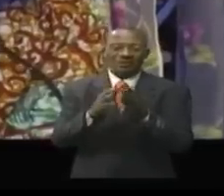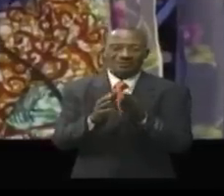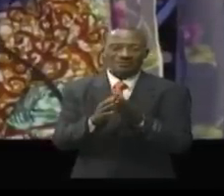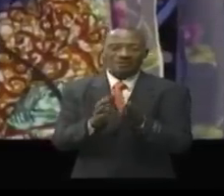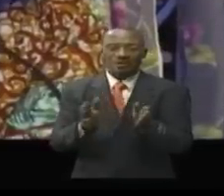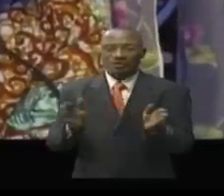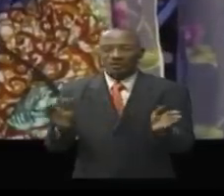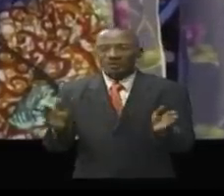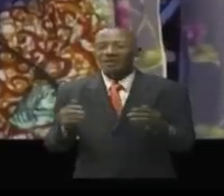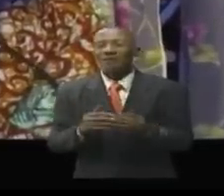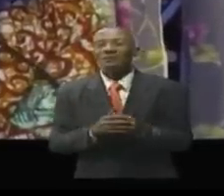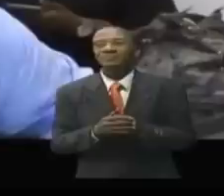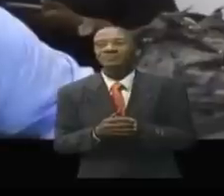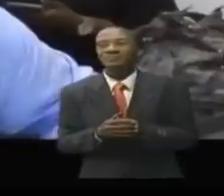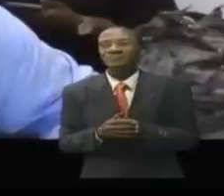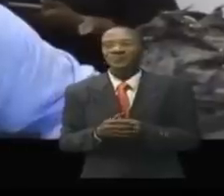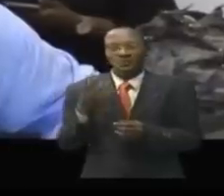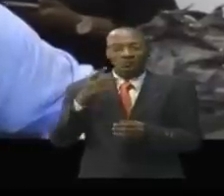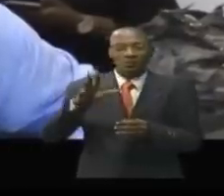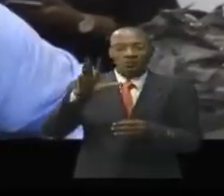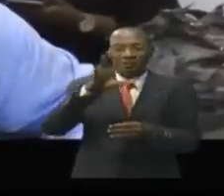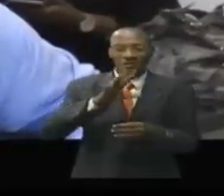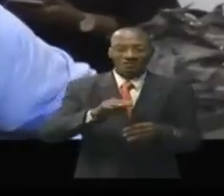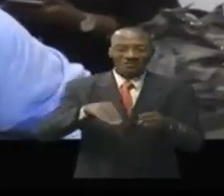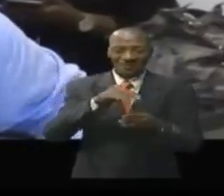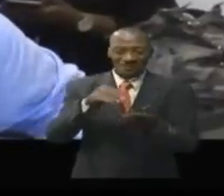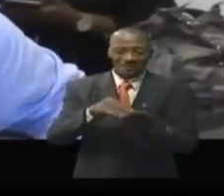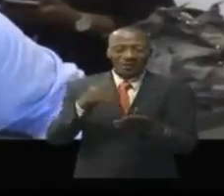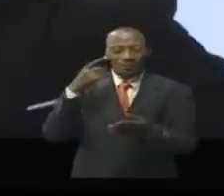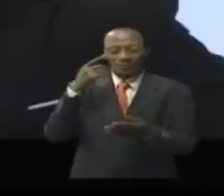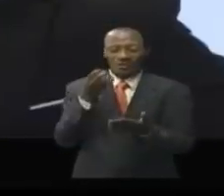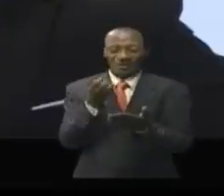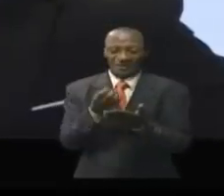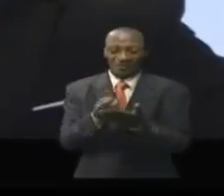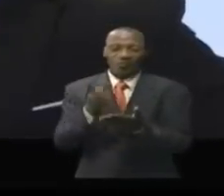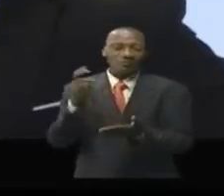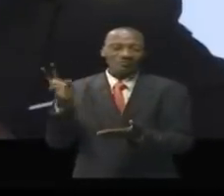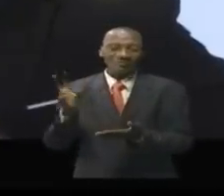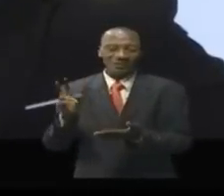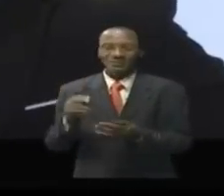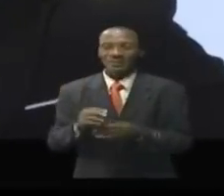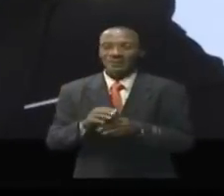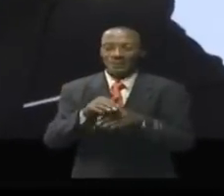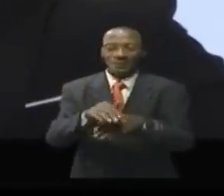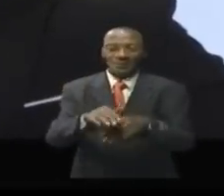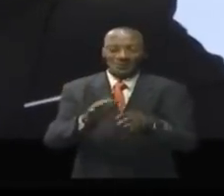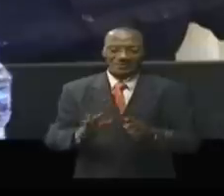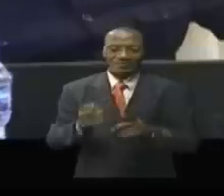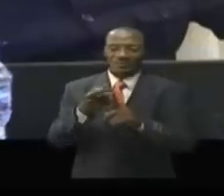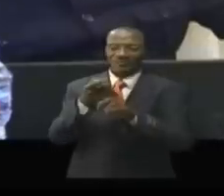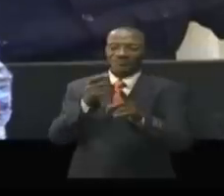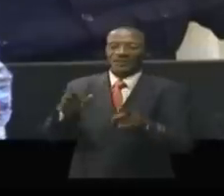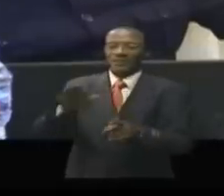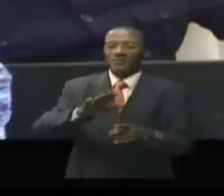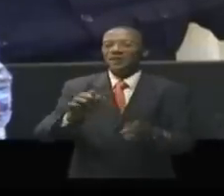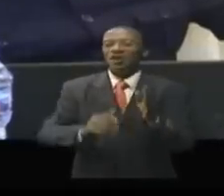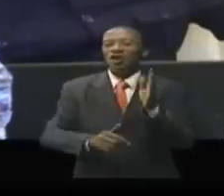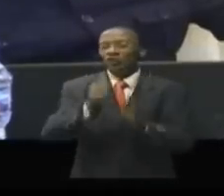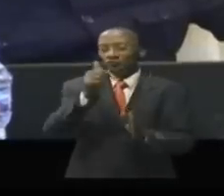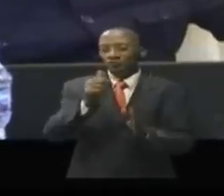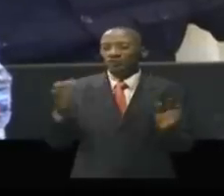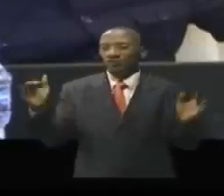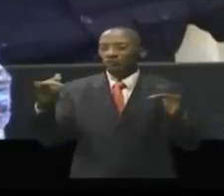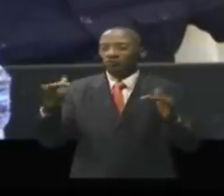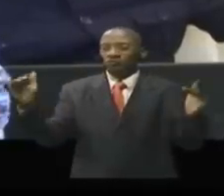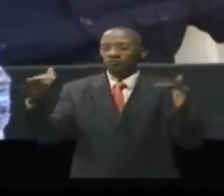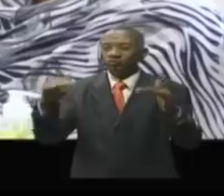réseau des entreprises d'Afrique centrale pour l'économie verte. Les participants venus des 11 États de la sous-région ont adopté les